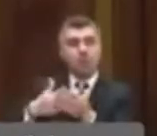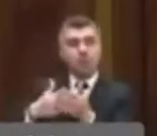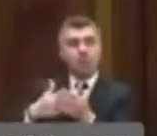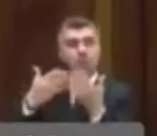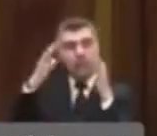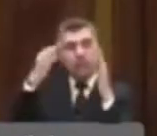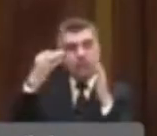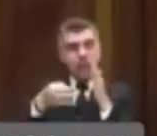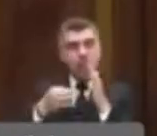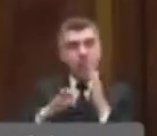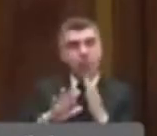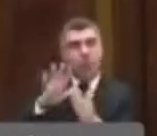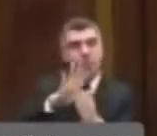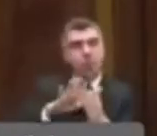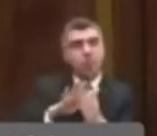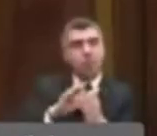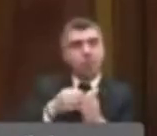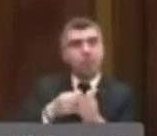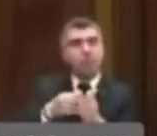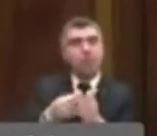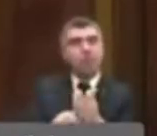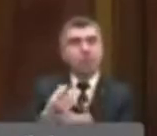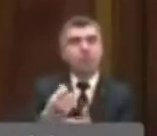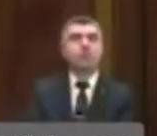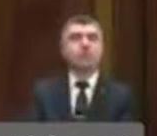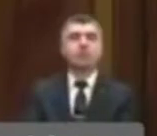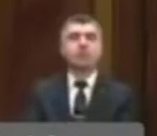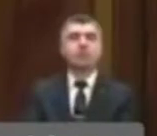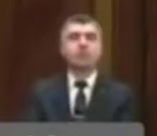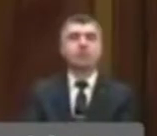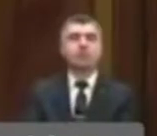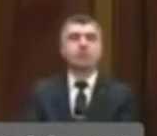الثقافي وتثمينه وتطويره.